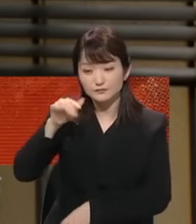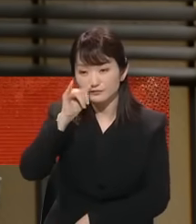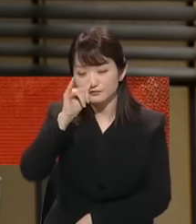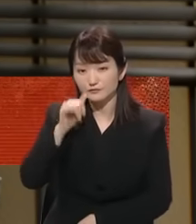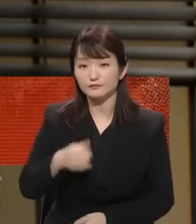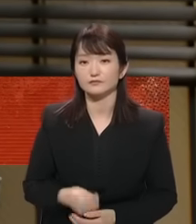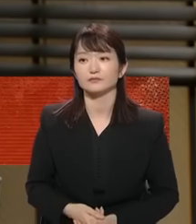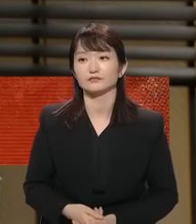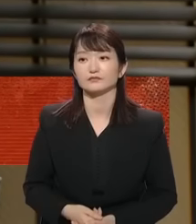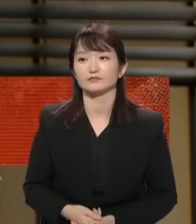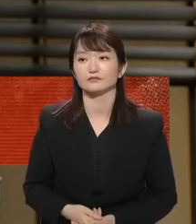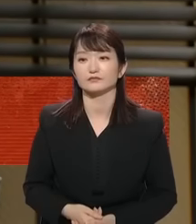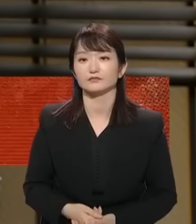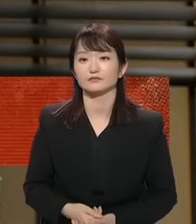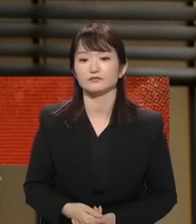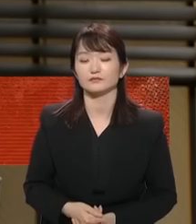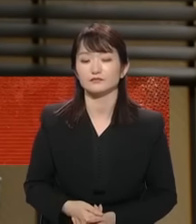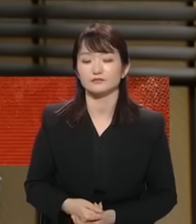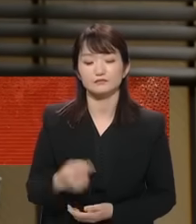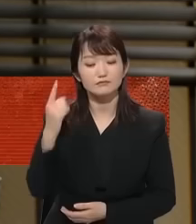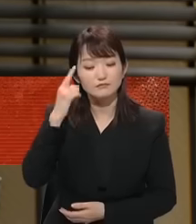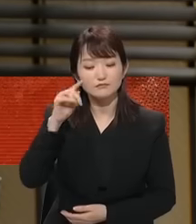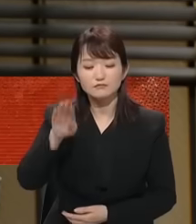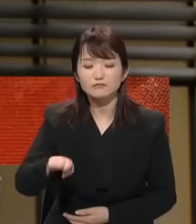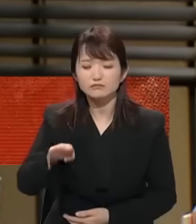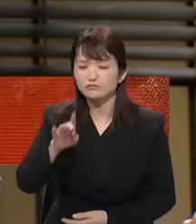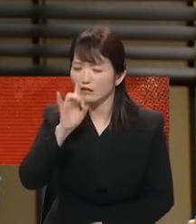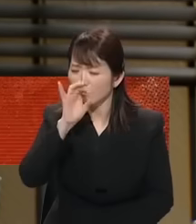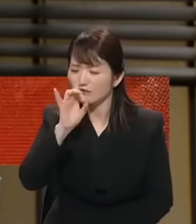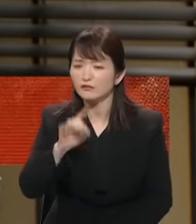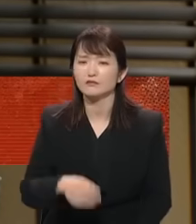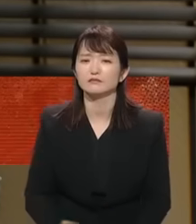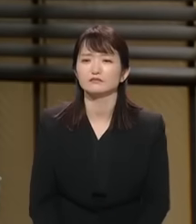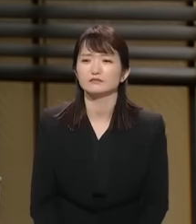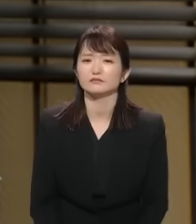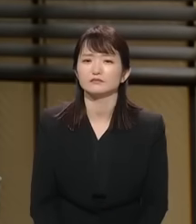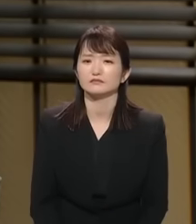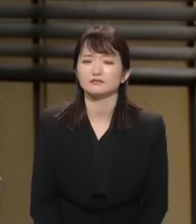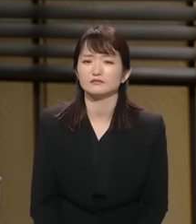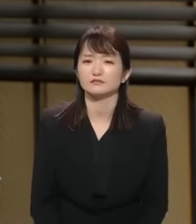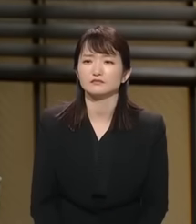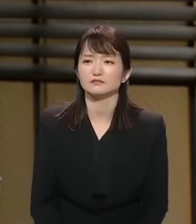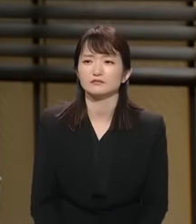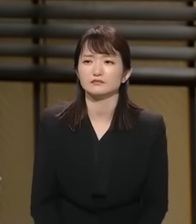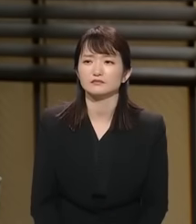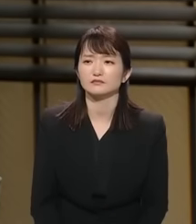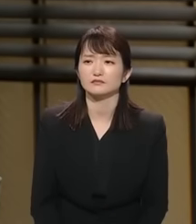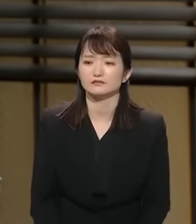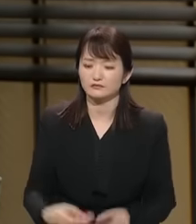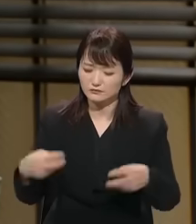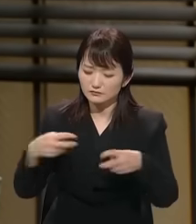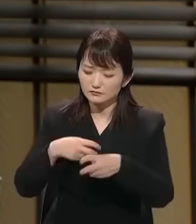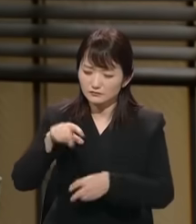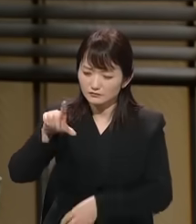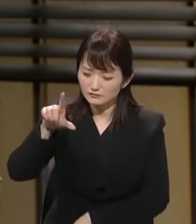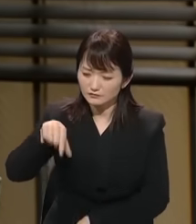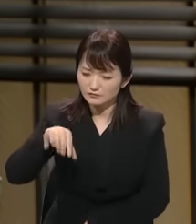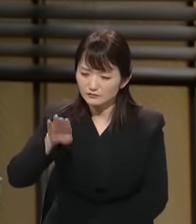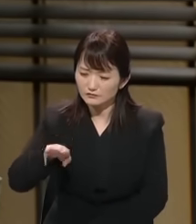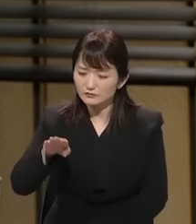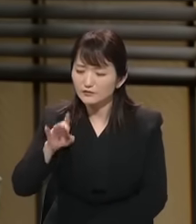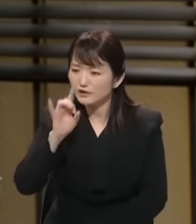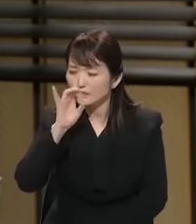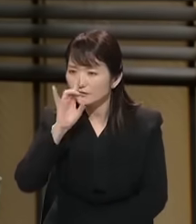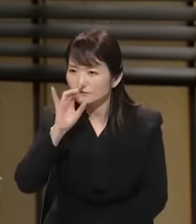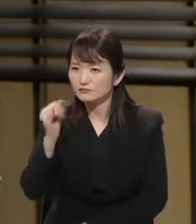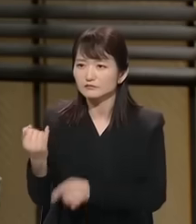응 그래서 이렇게 찍으니까 아무것도 안 돼요 교통카드 기능이 없는 거지음 그러니까 이거 교통카드 기능도 없이 안 찍힌다 그랬더니 저